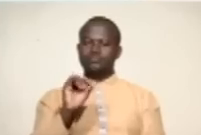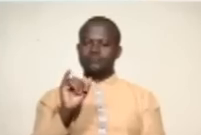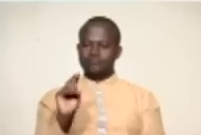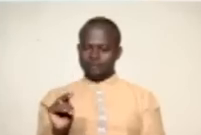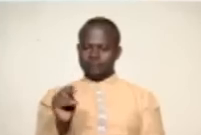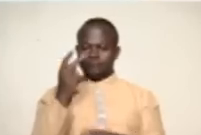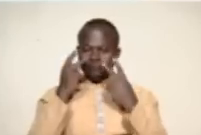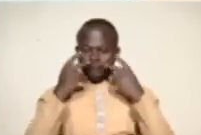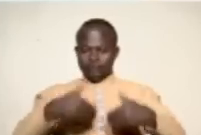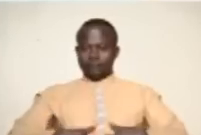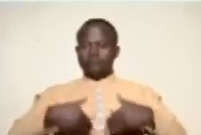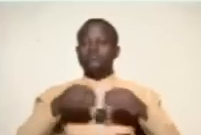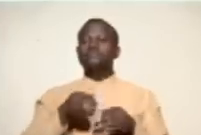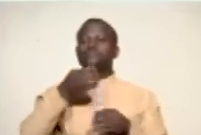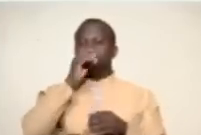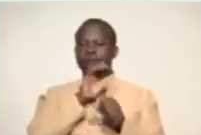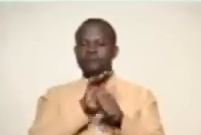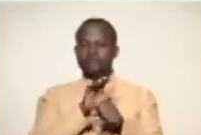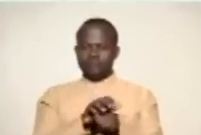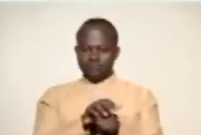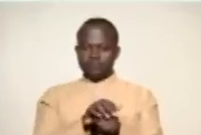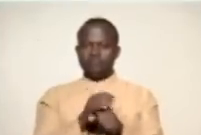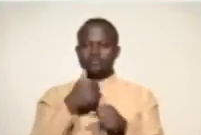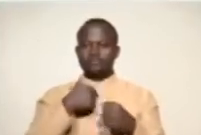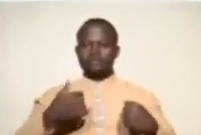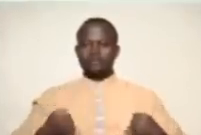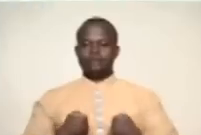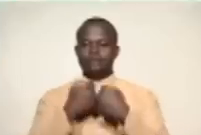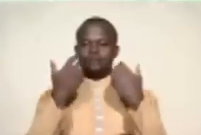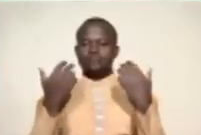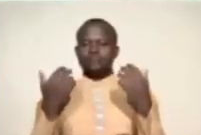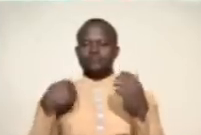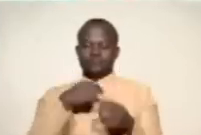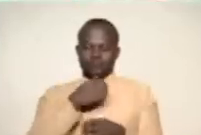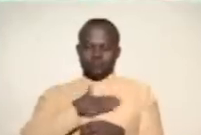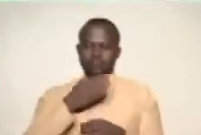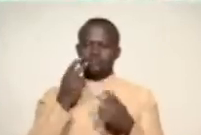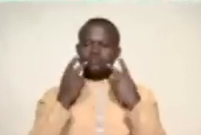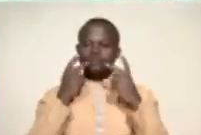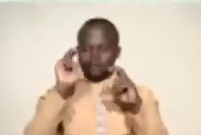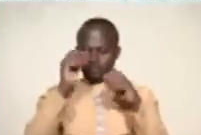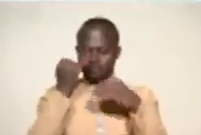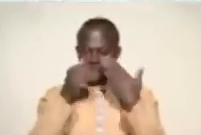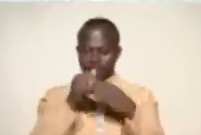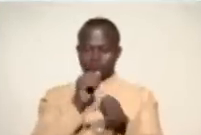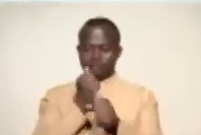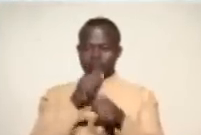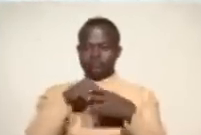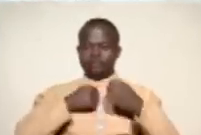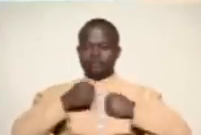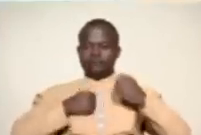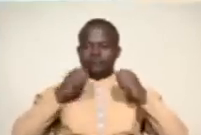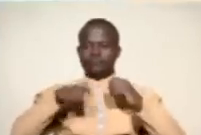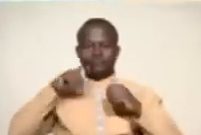urubyiruko bazinywa ari benshi zikaba zabagiraho ingaruka njye navugaga nubwo ari made in Rwanda abantu bakwiye